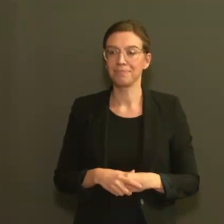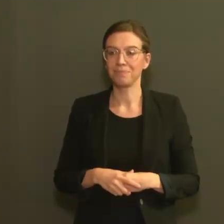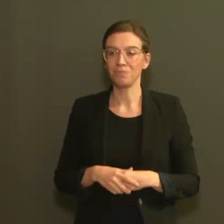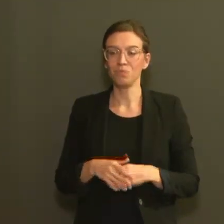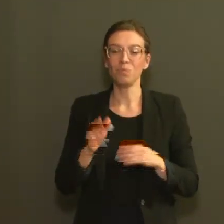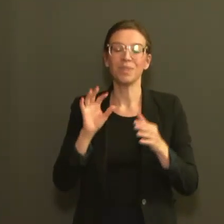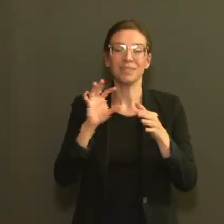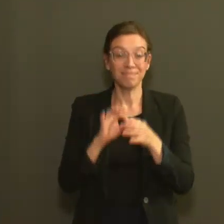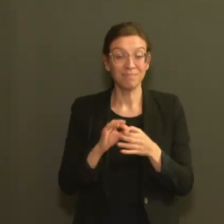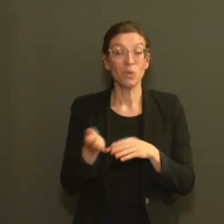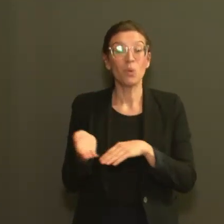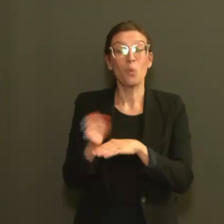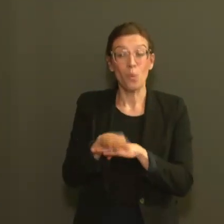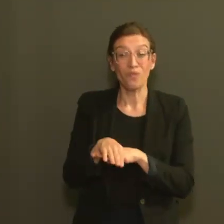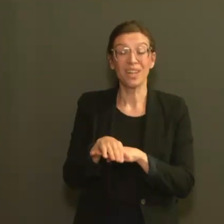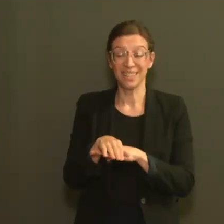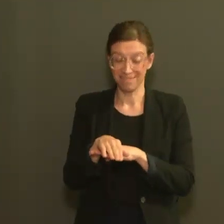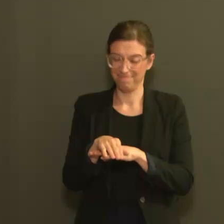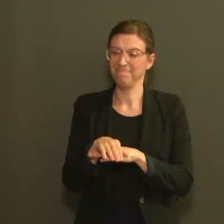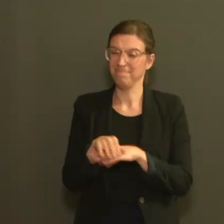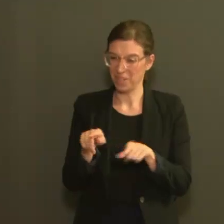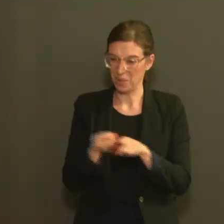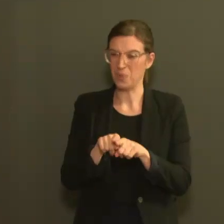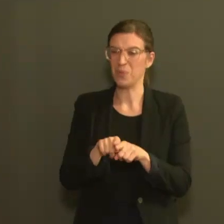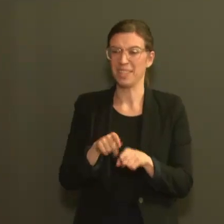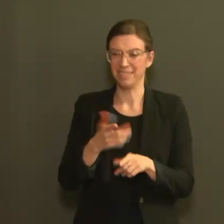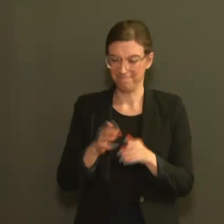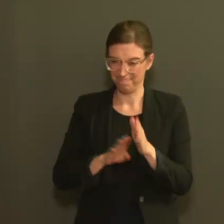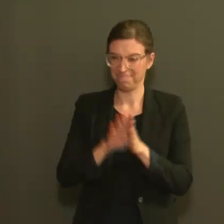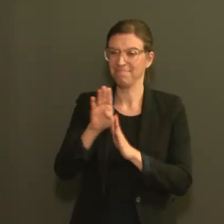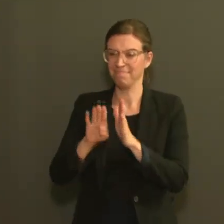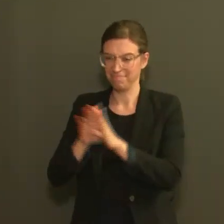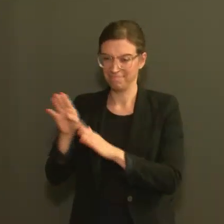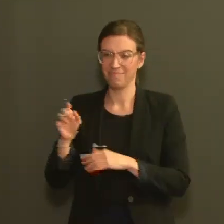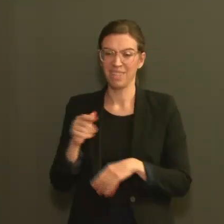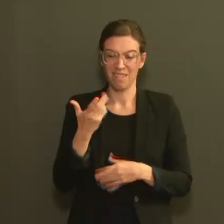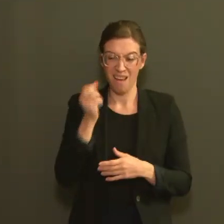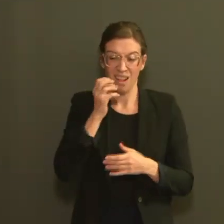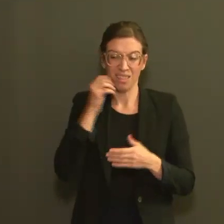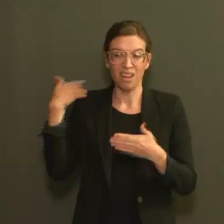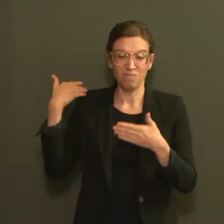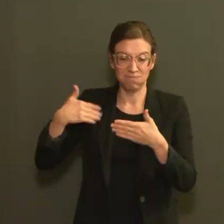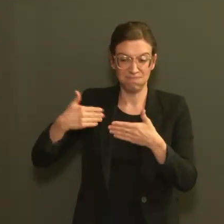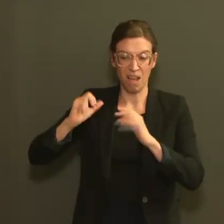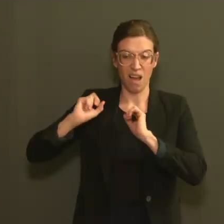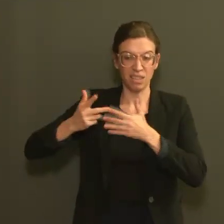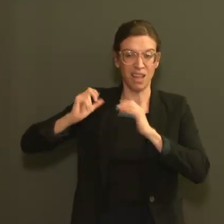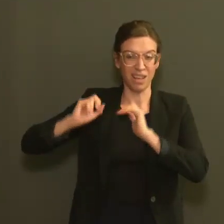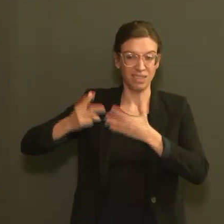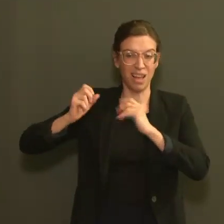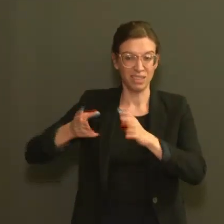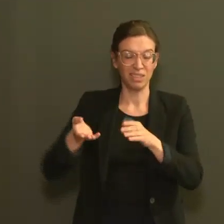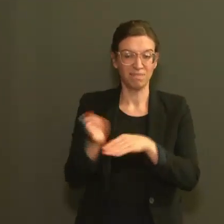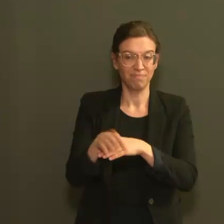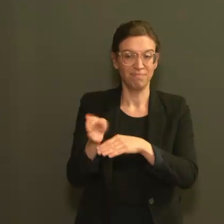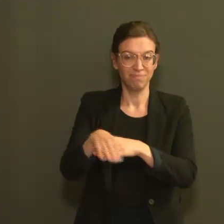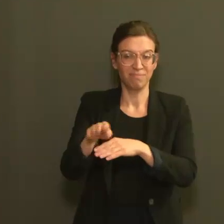is 56% meer dan de week ervoor. Afgelopen zaterdag en zondag werden er